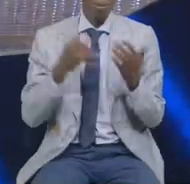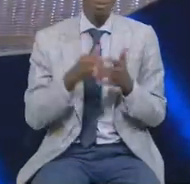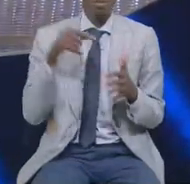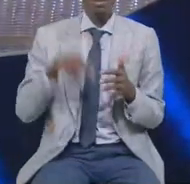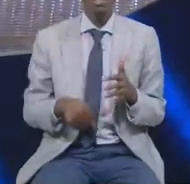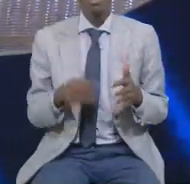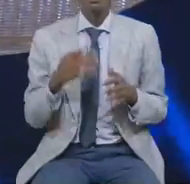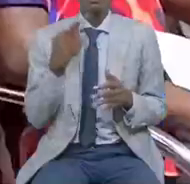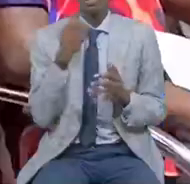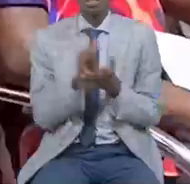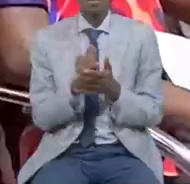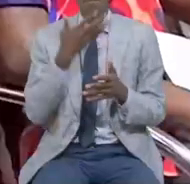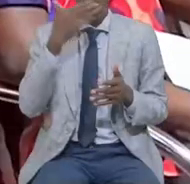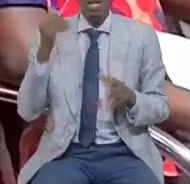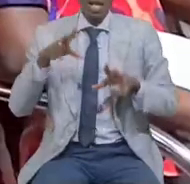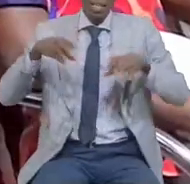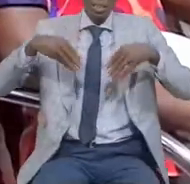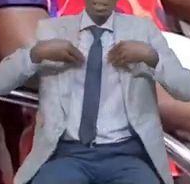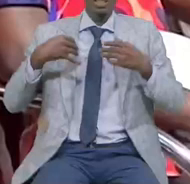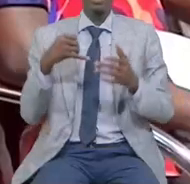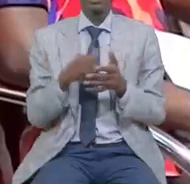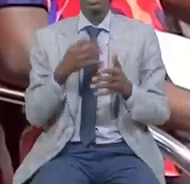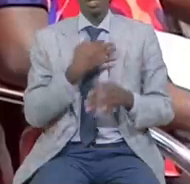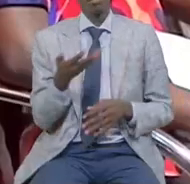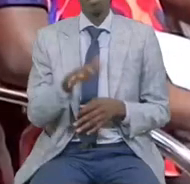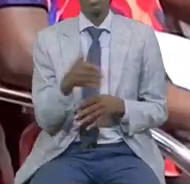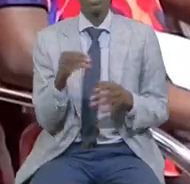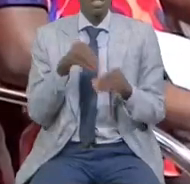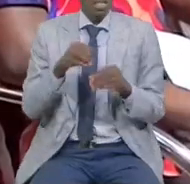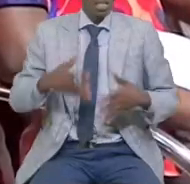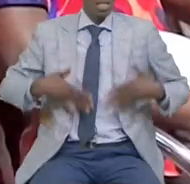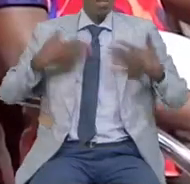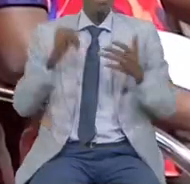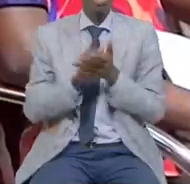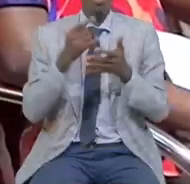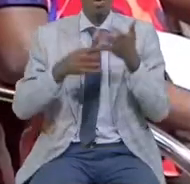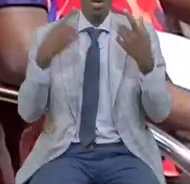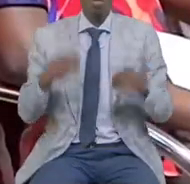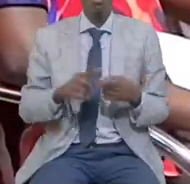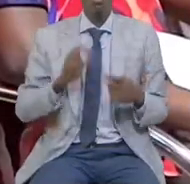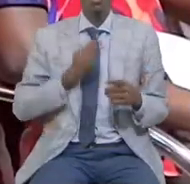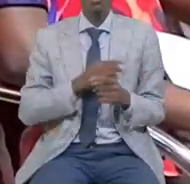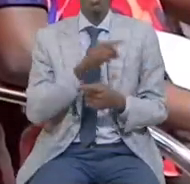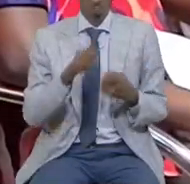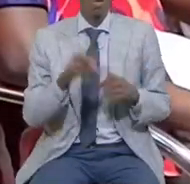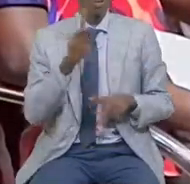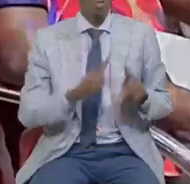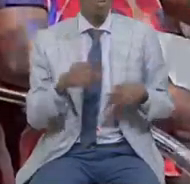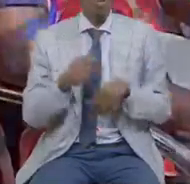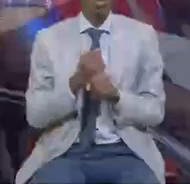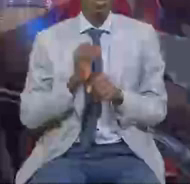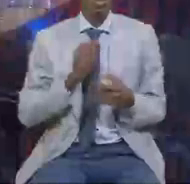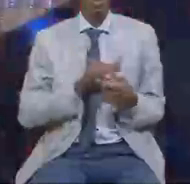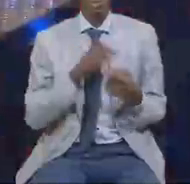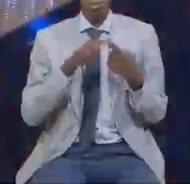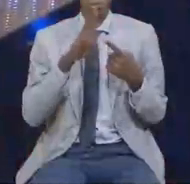compromettez. C'est ce qu'il leur disait. C'est ce qui nous arrive dans la vie. Lorsqu'on nous menace, N'as-tu pas de but?